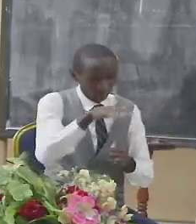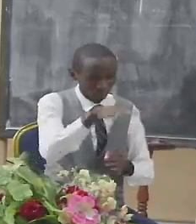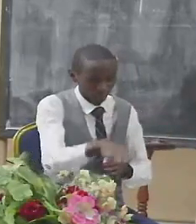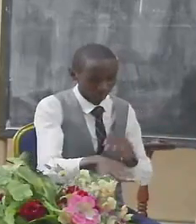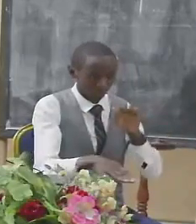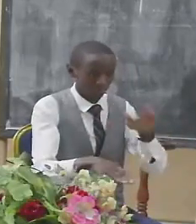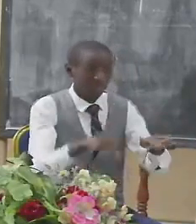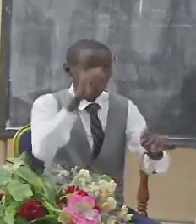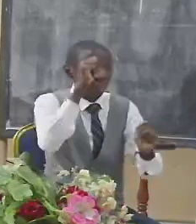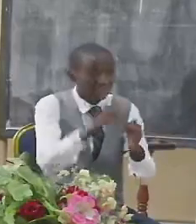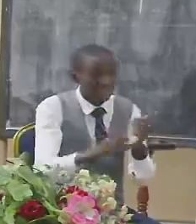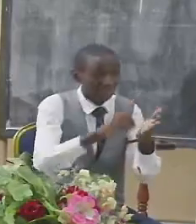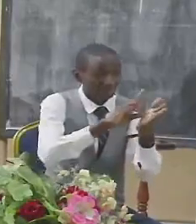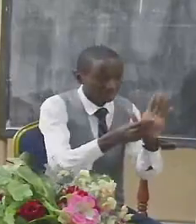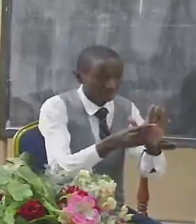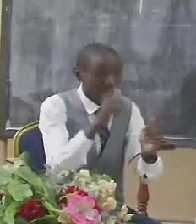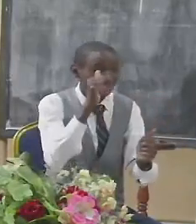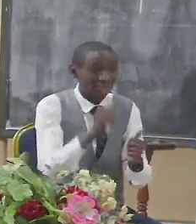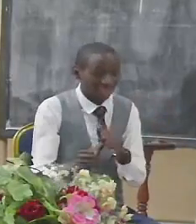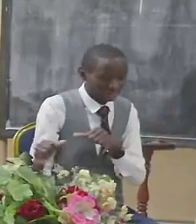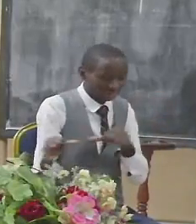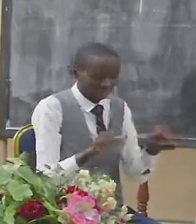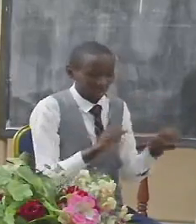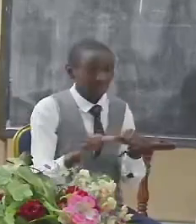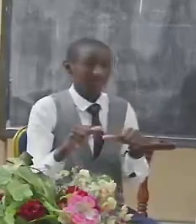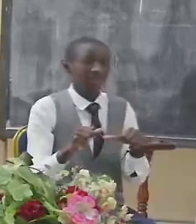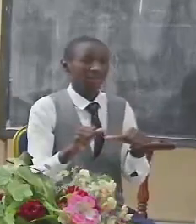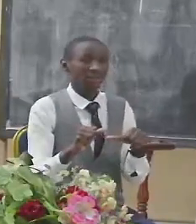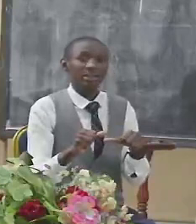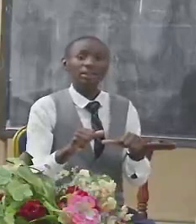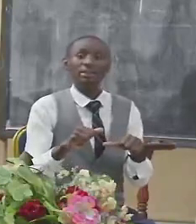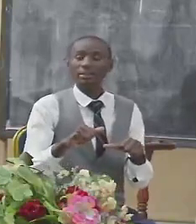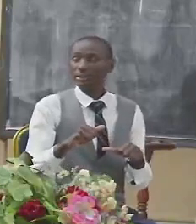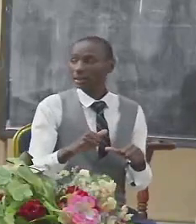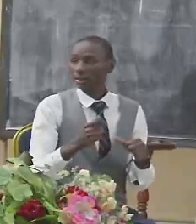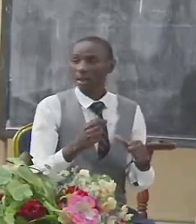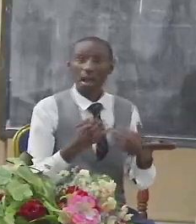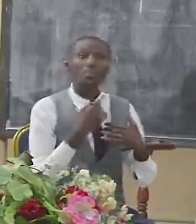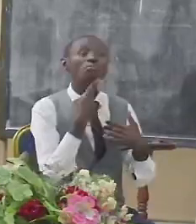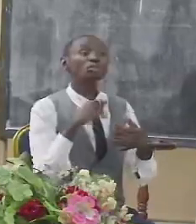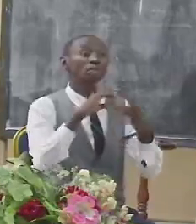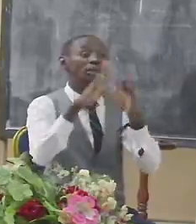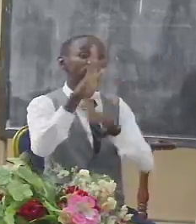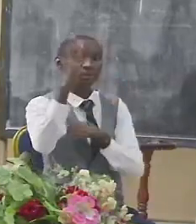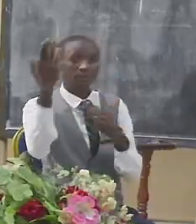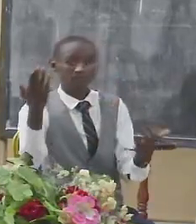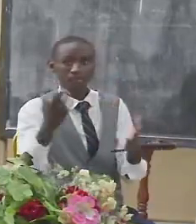hatua, kila dakika, kila tendo unahitaji Mungu.